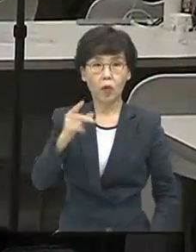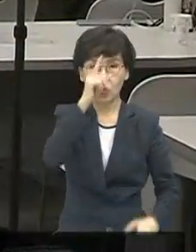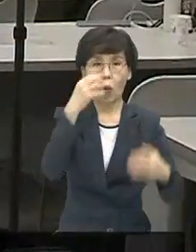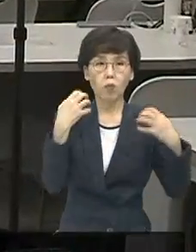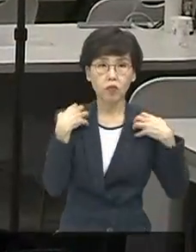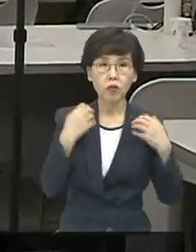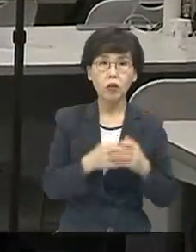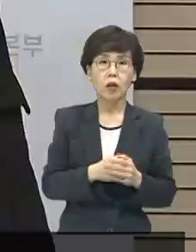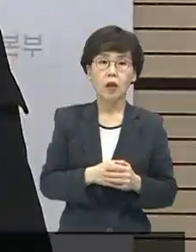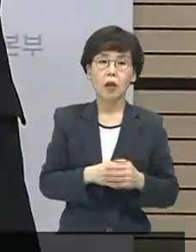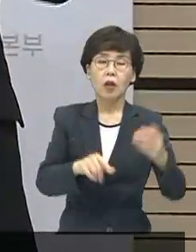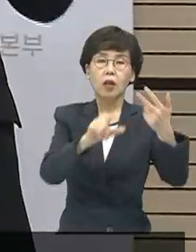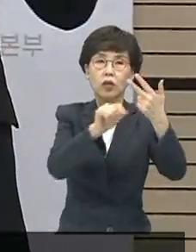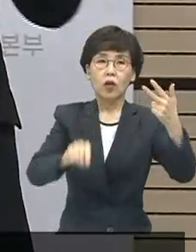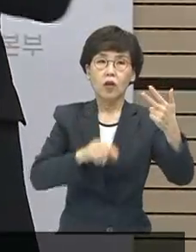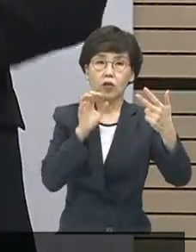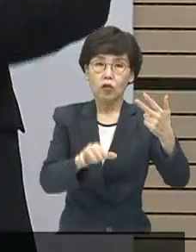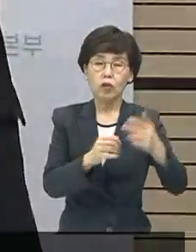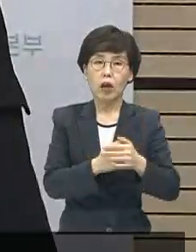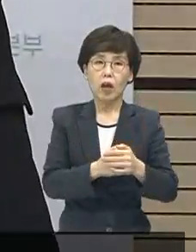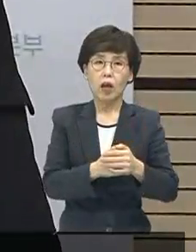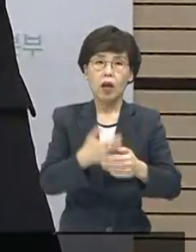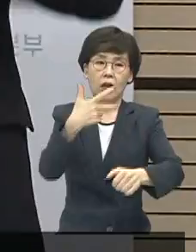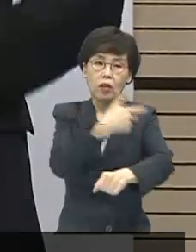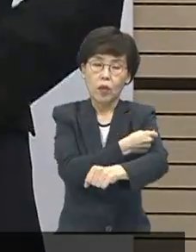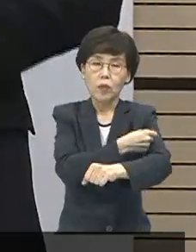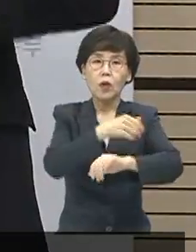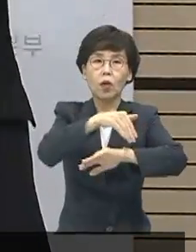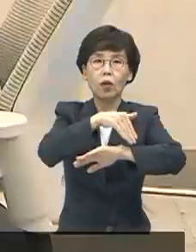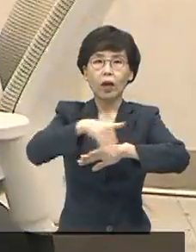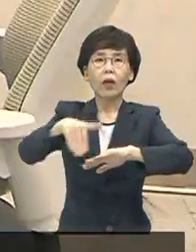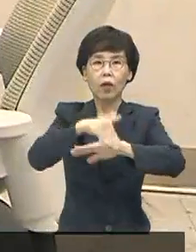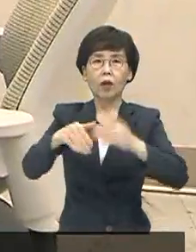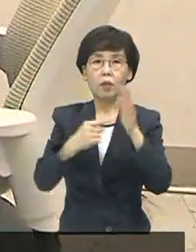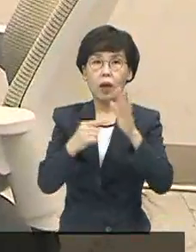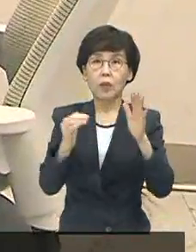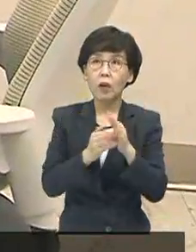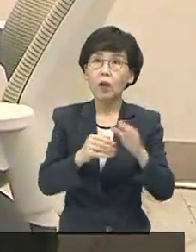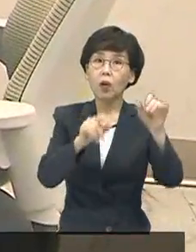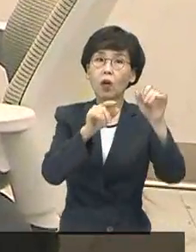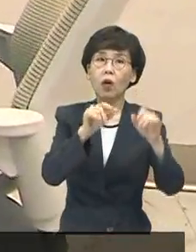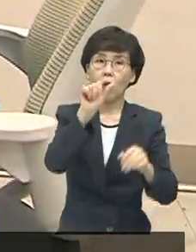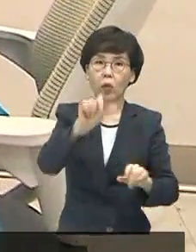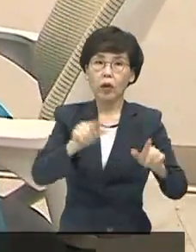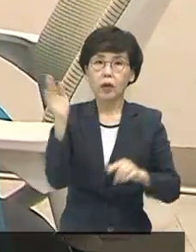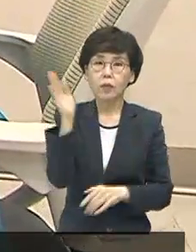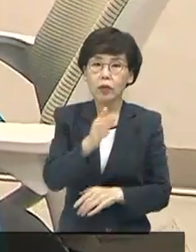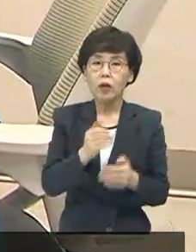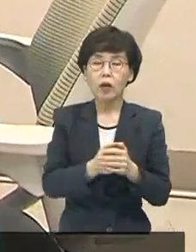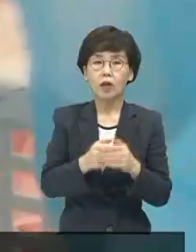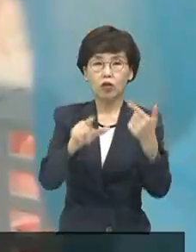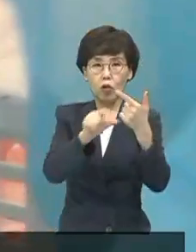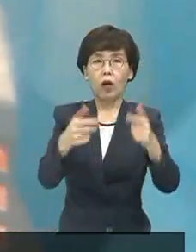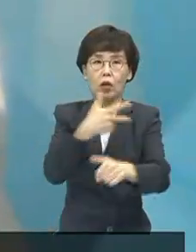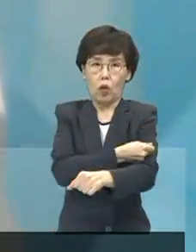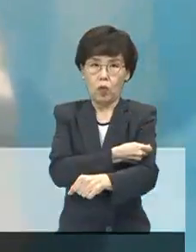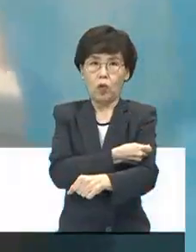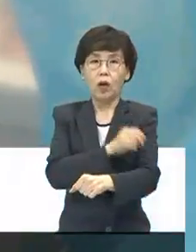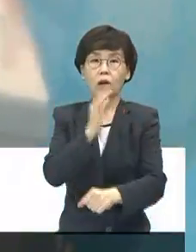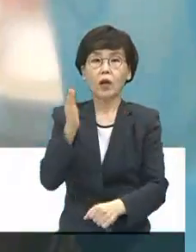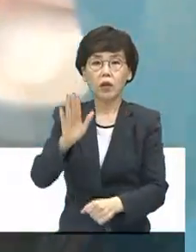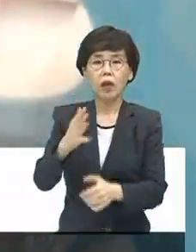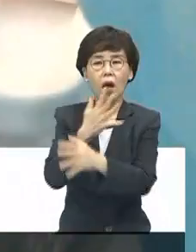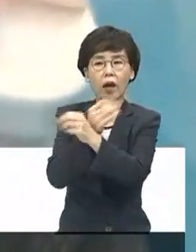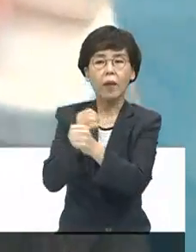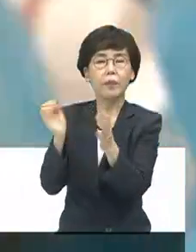또 이달 중 백신 접종의 세부 계획도 발표했습니다. 오는 5일부터 지난달 백신을 맞아야 했지만